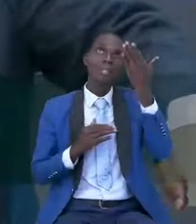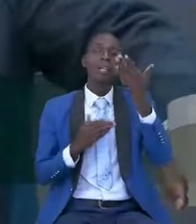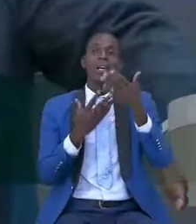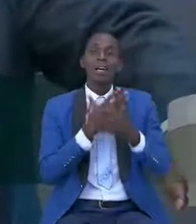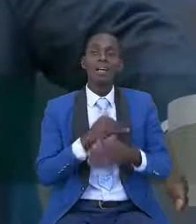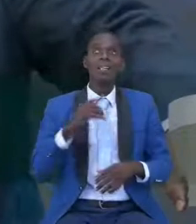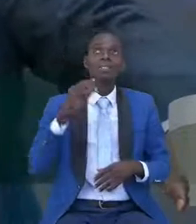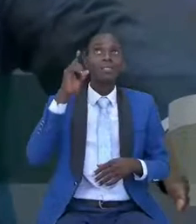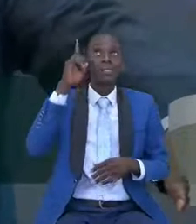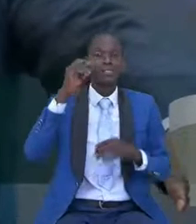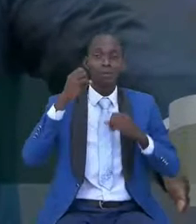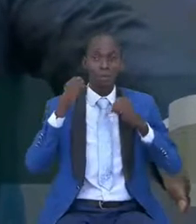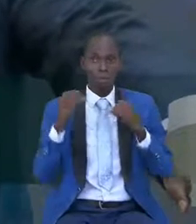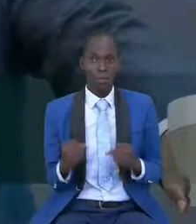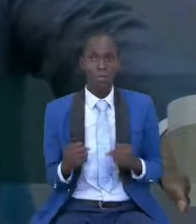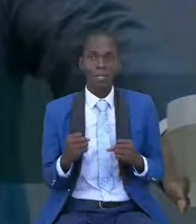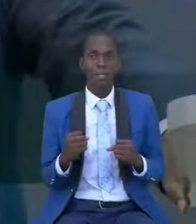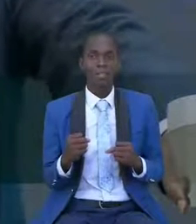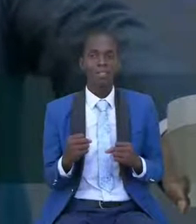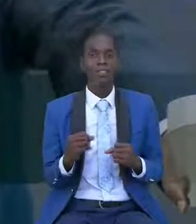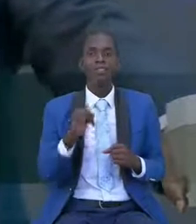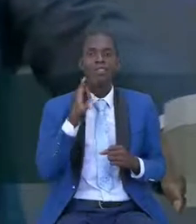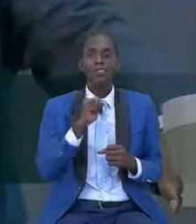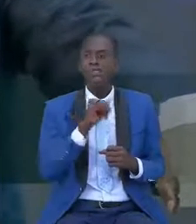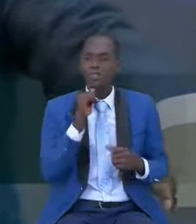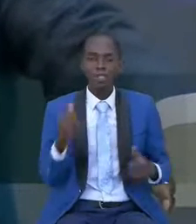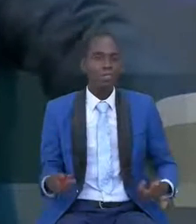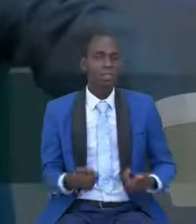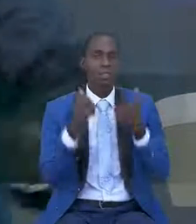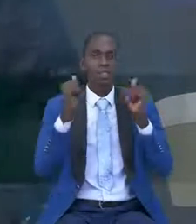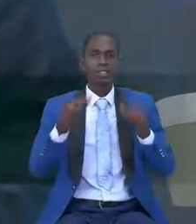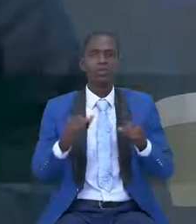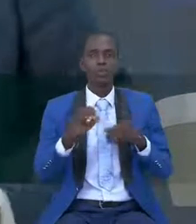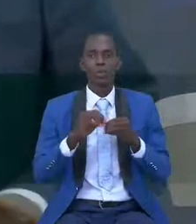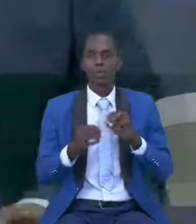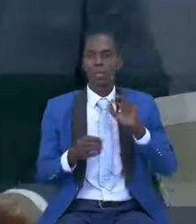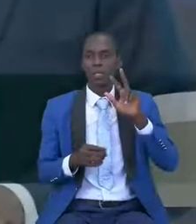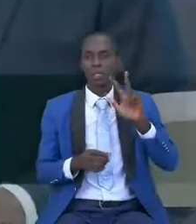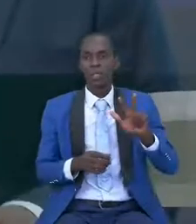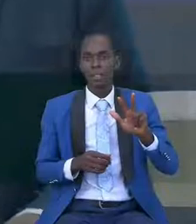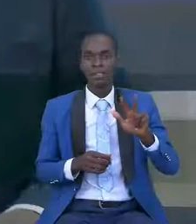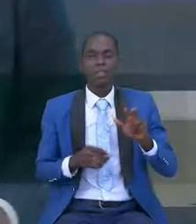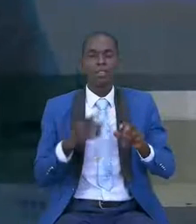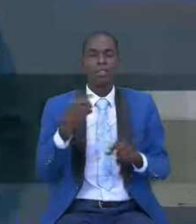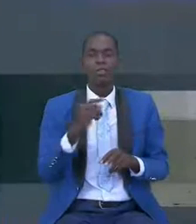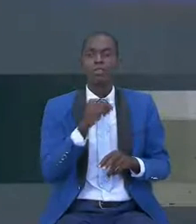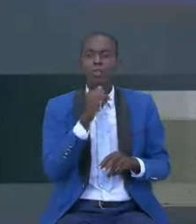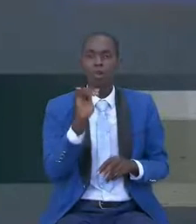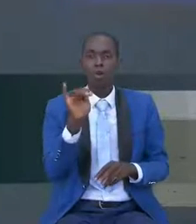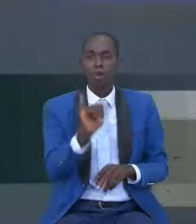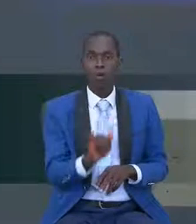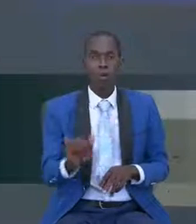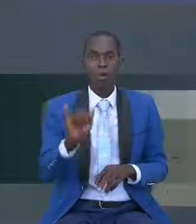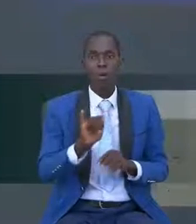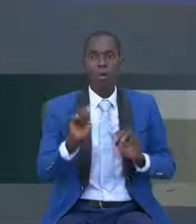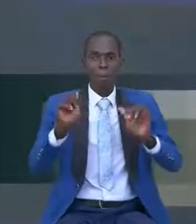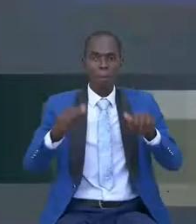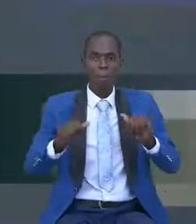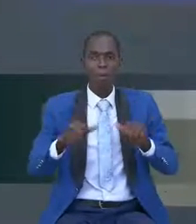Et sa puissance est incontestable. Troisième élément, les possibilités